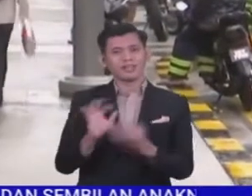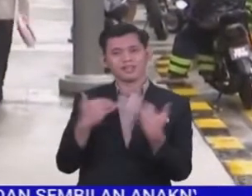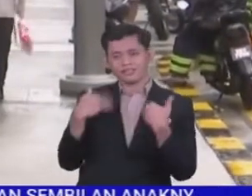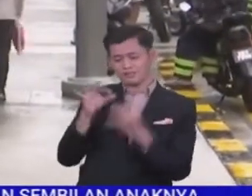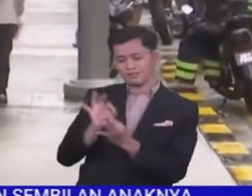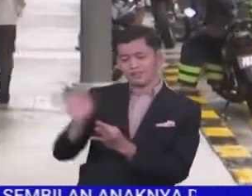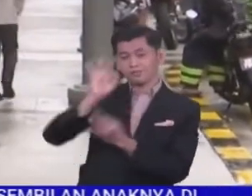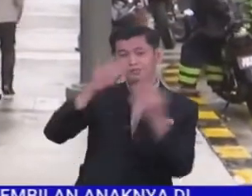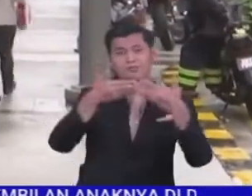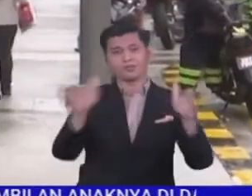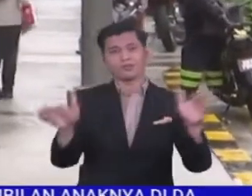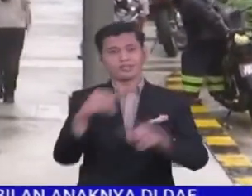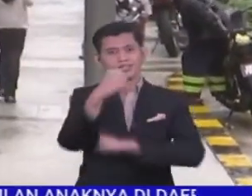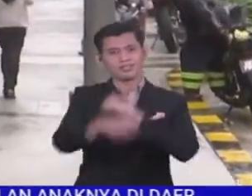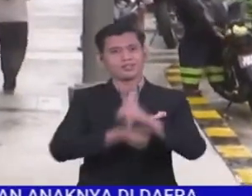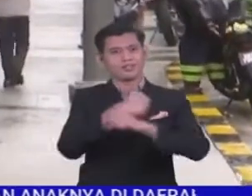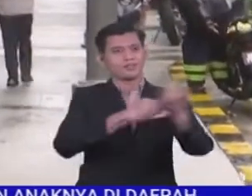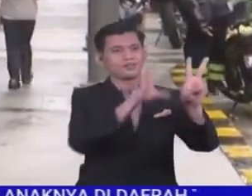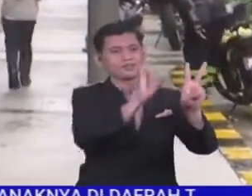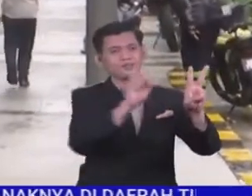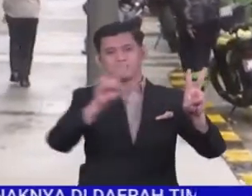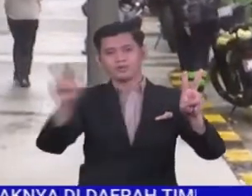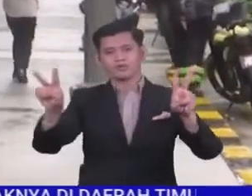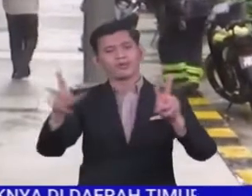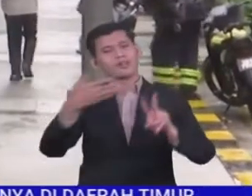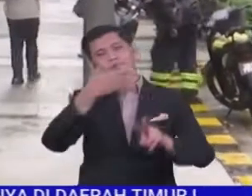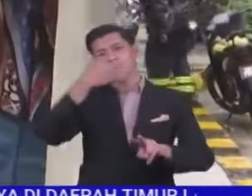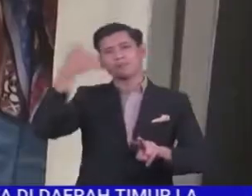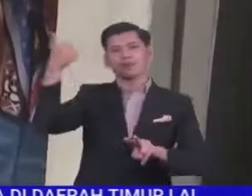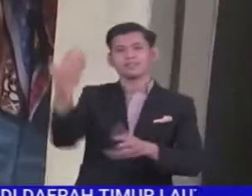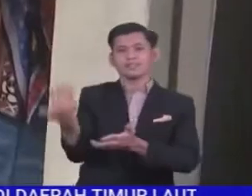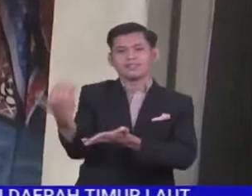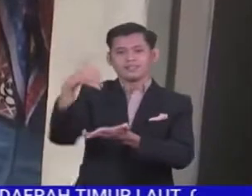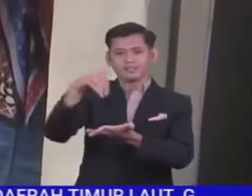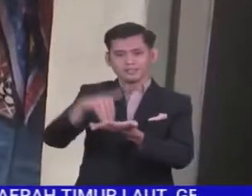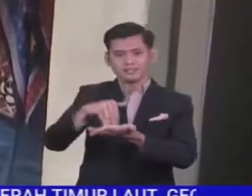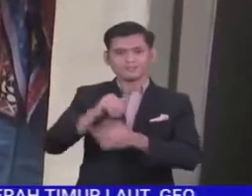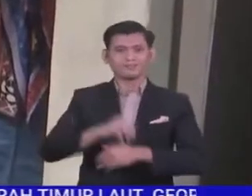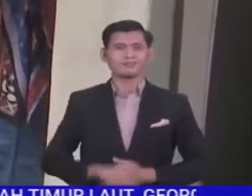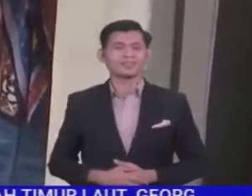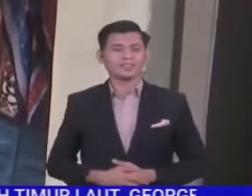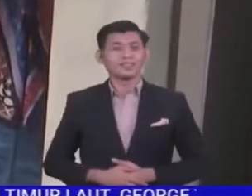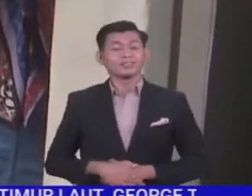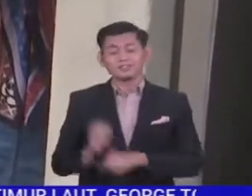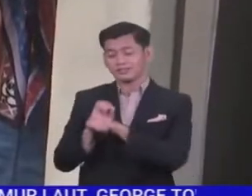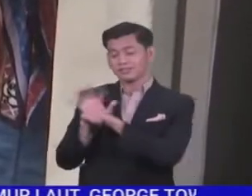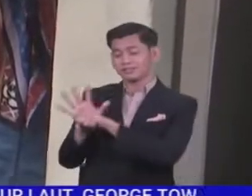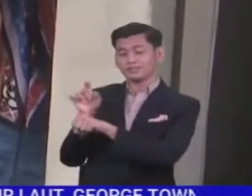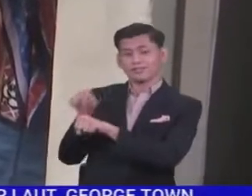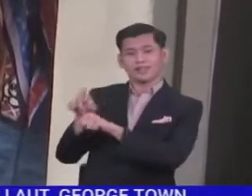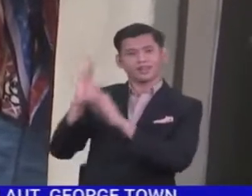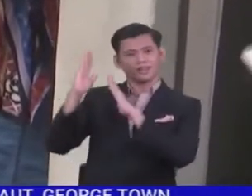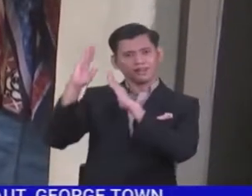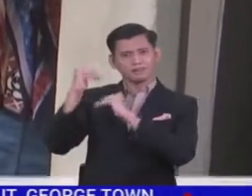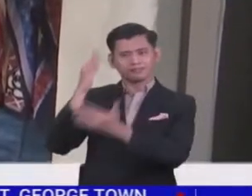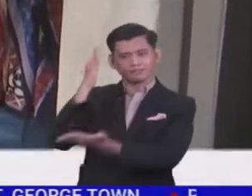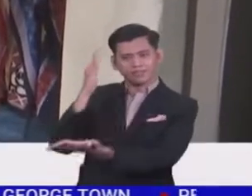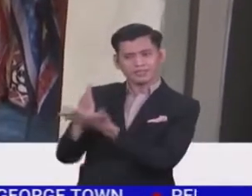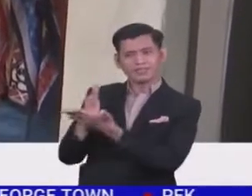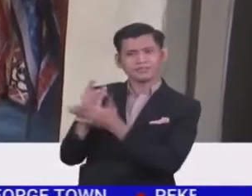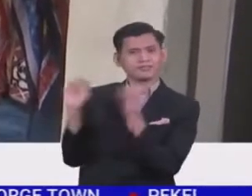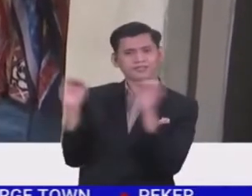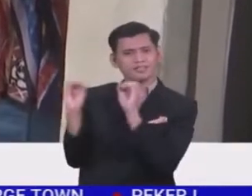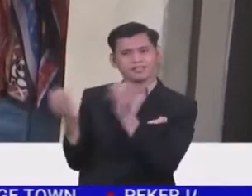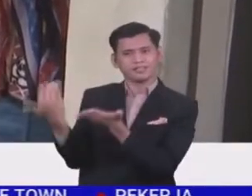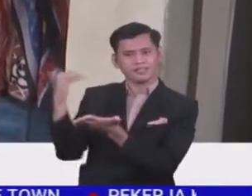tahun 2022 yang lebih baik. Semoga COVID ni pulih, tak